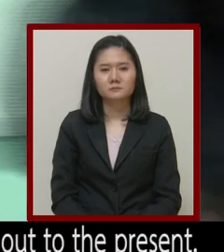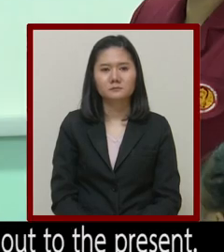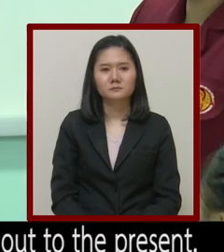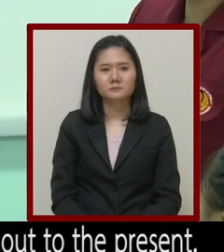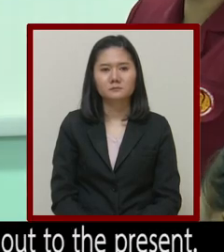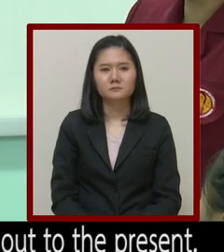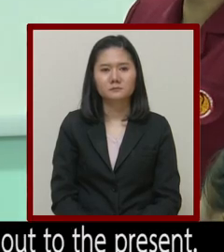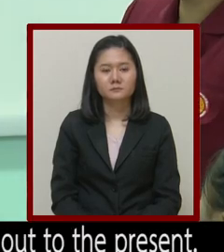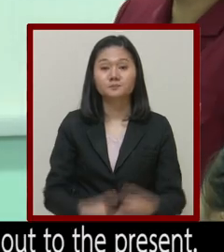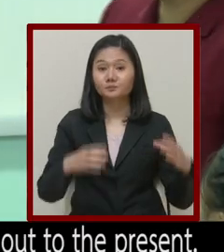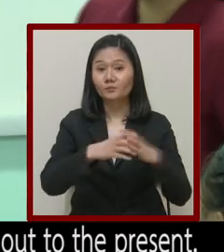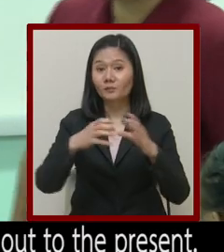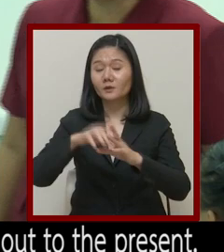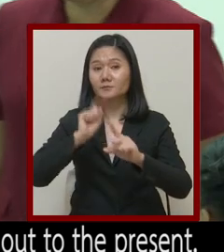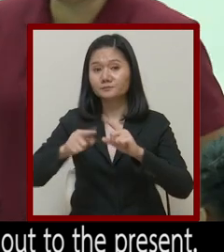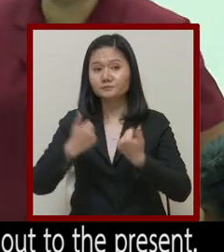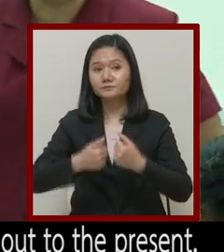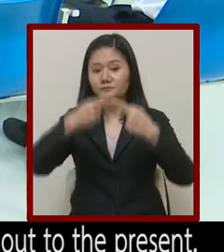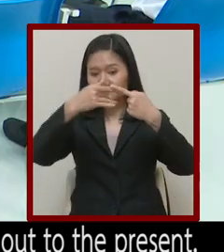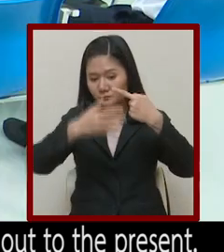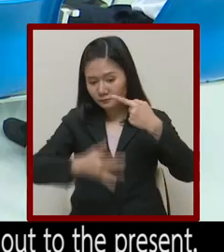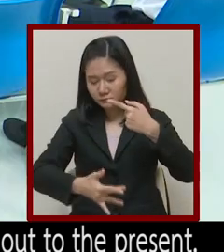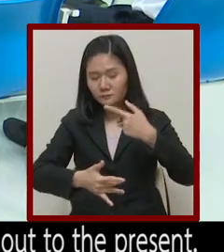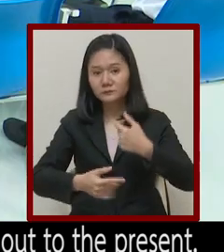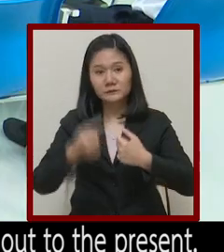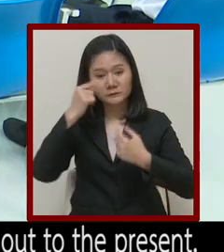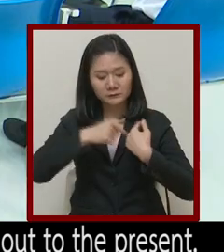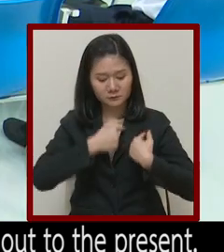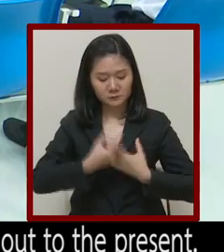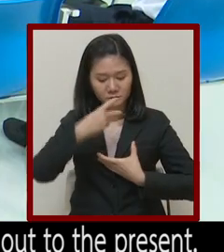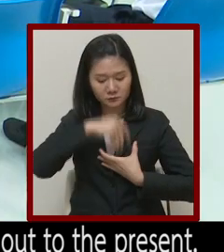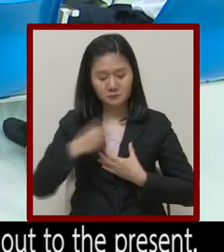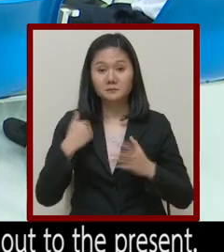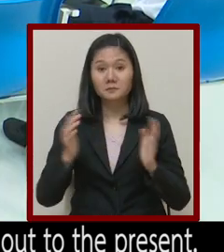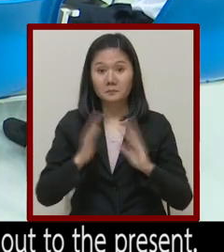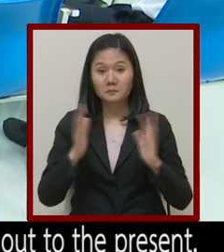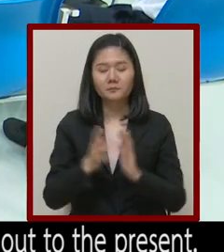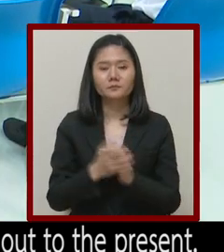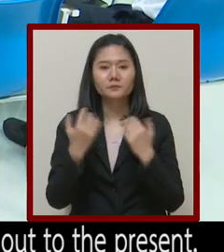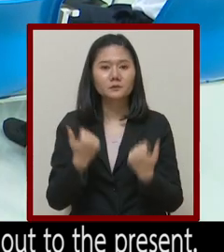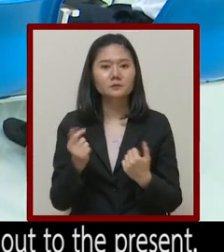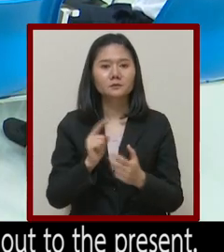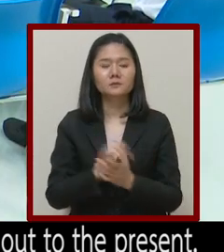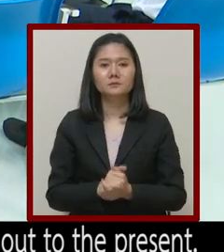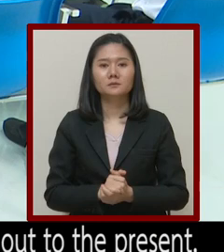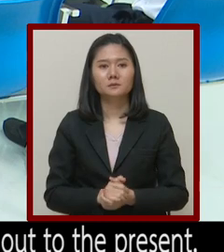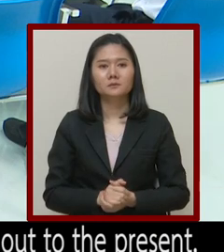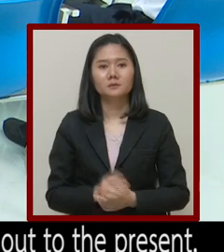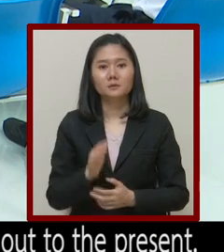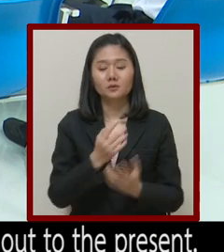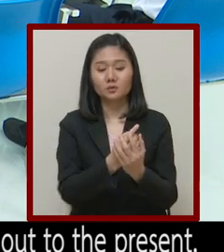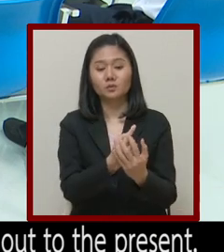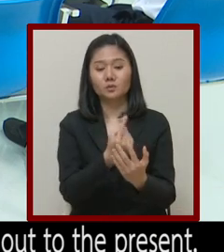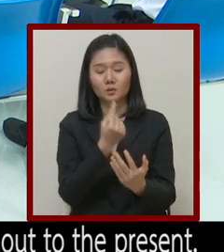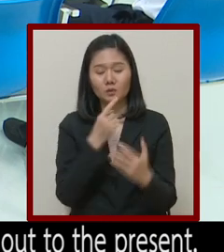เห็นว่าแต่ละกลุ่มเนี่ยมีรายการที่อยู่ในใจของตัวเองเยอะมากเลยนะคะทีนี้เดี๋ยวจะให้ส่ง